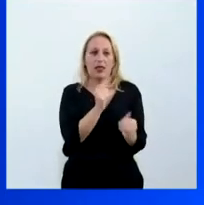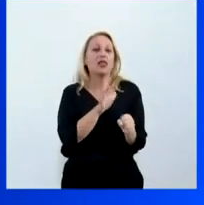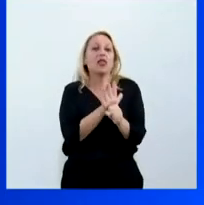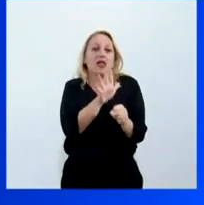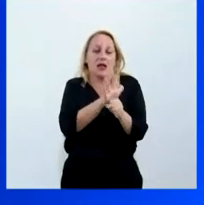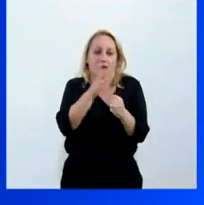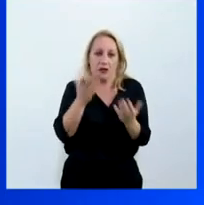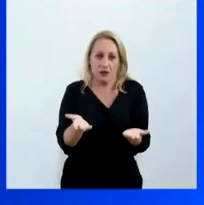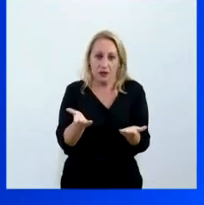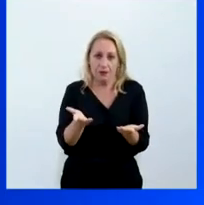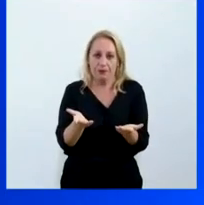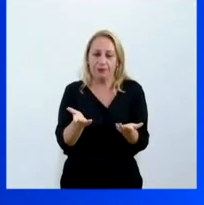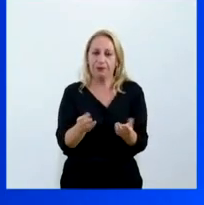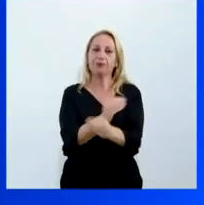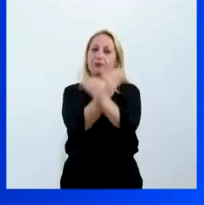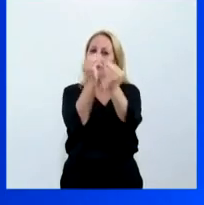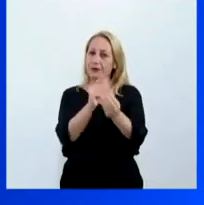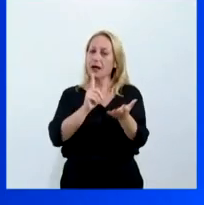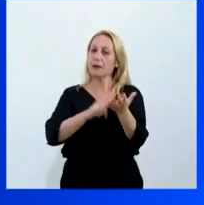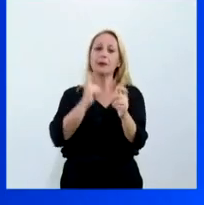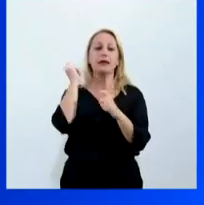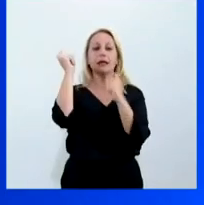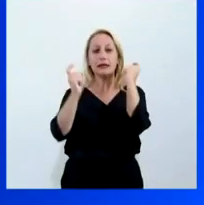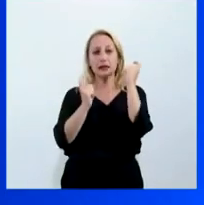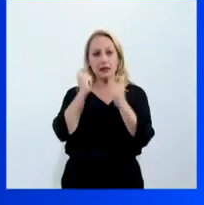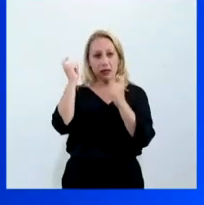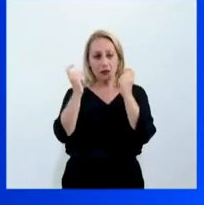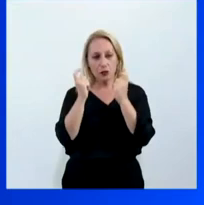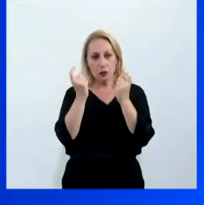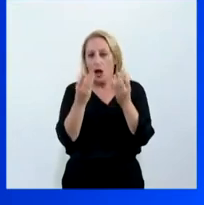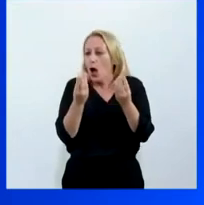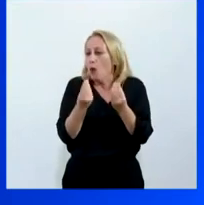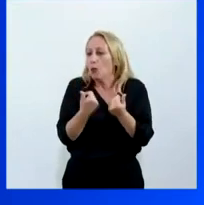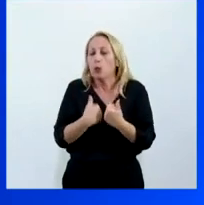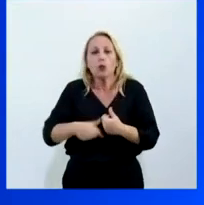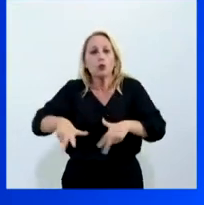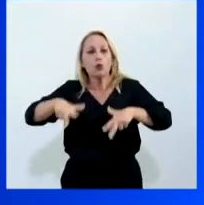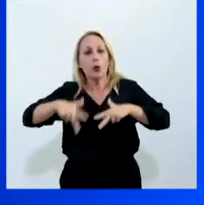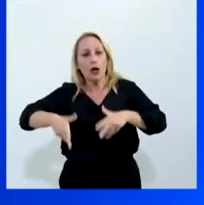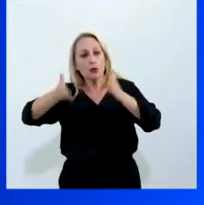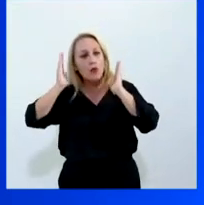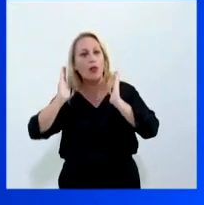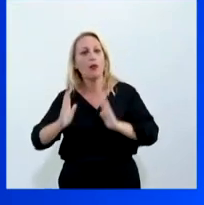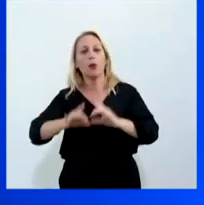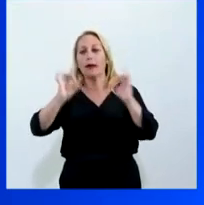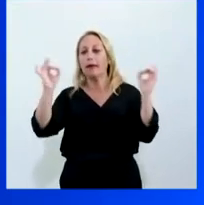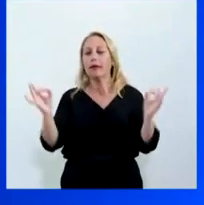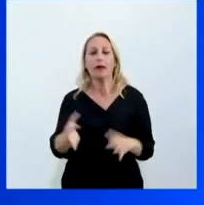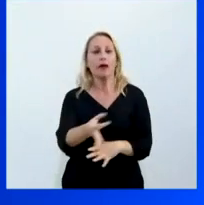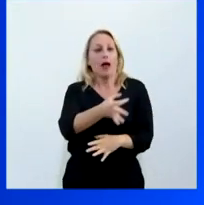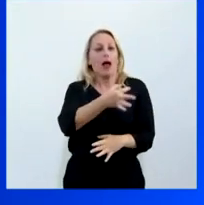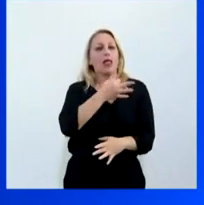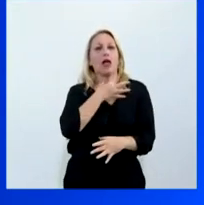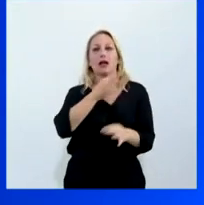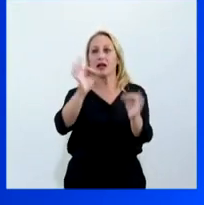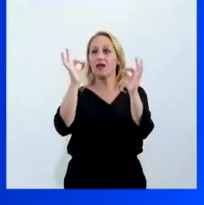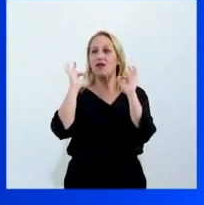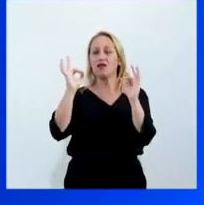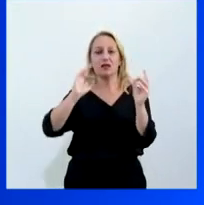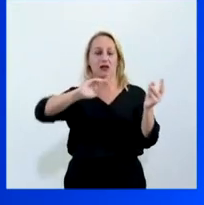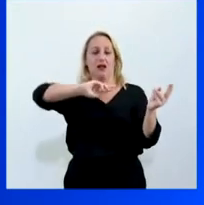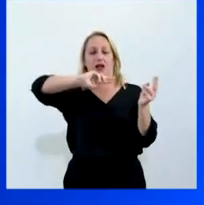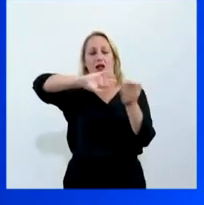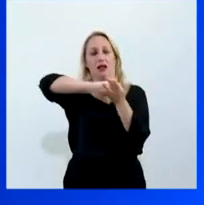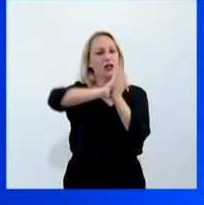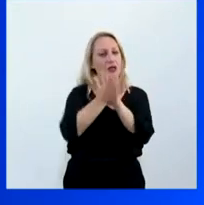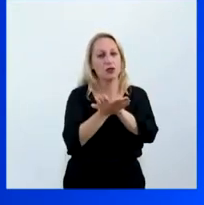μας απασχολήσει συνολικά εάν έχουμε αυτή τη δυνατότητα ως κράτος να μπορούμε να αποζημιώνουμε όλες τις φυσικές καταστροφές και ποια είναι η